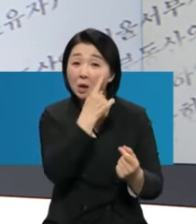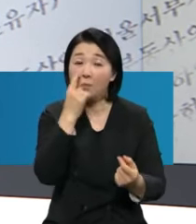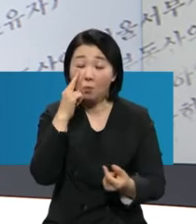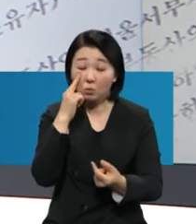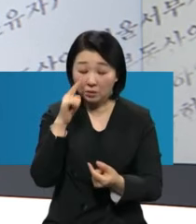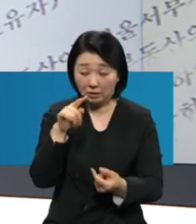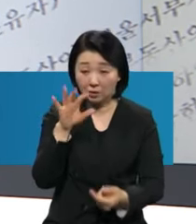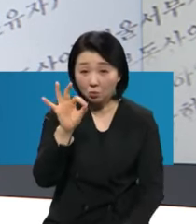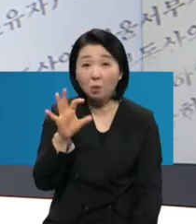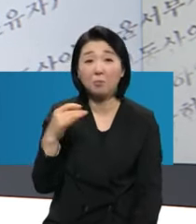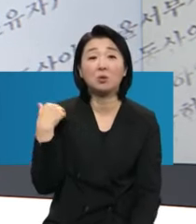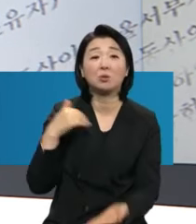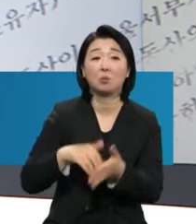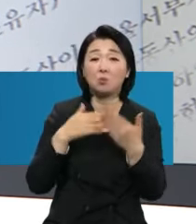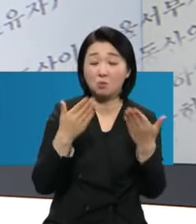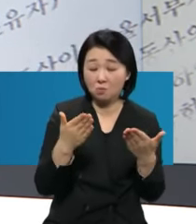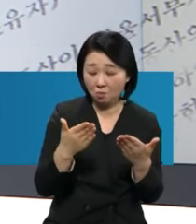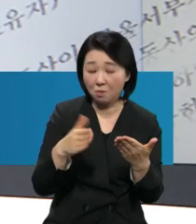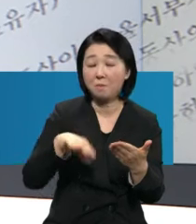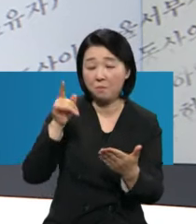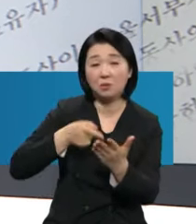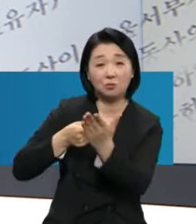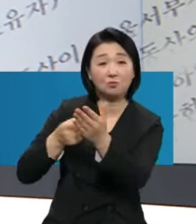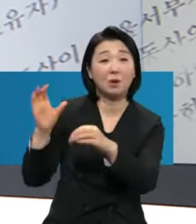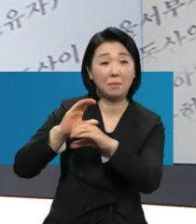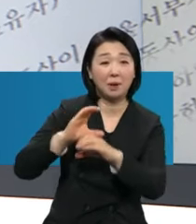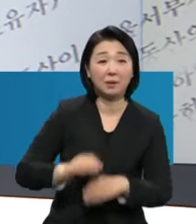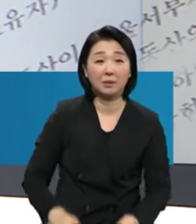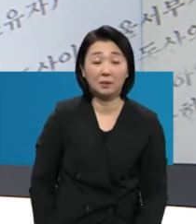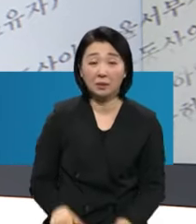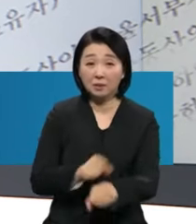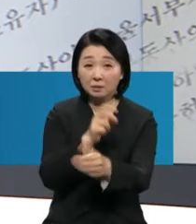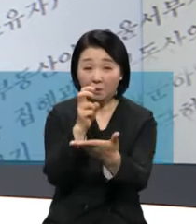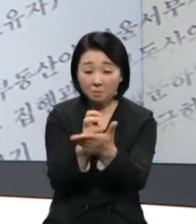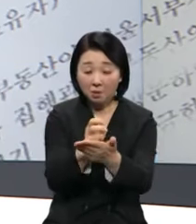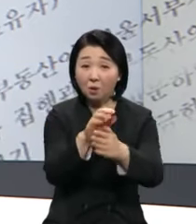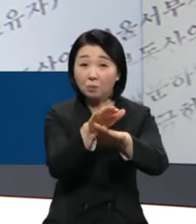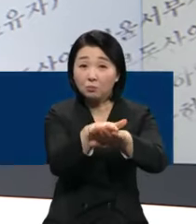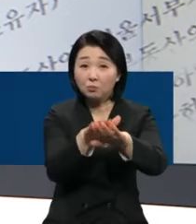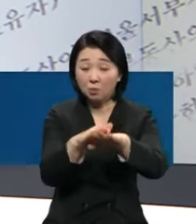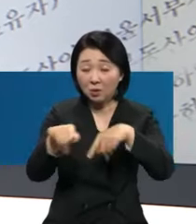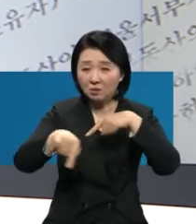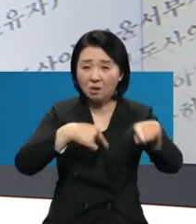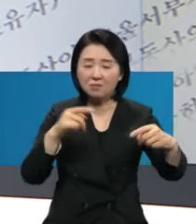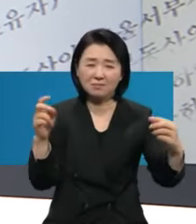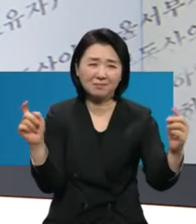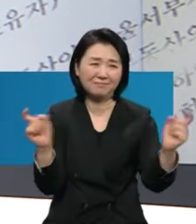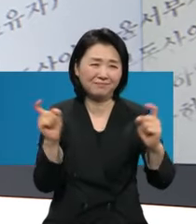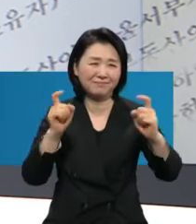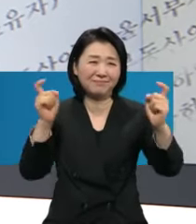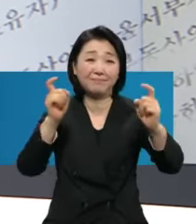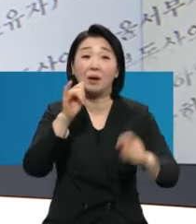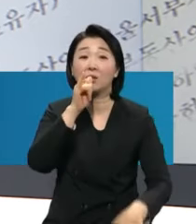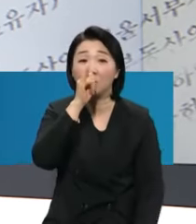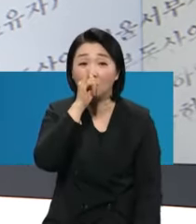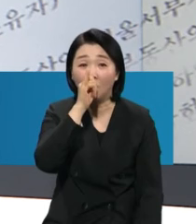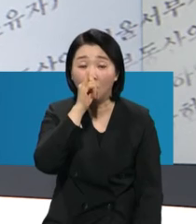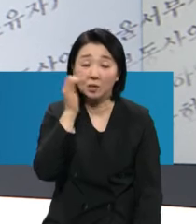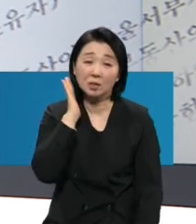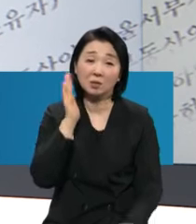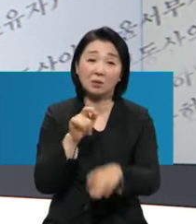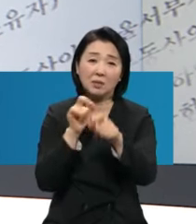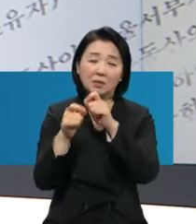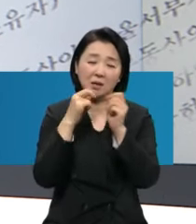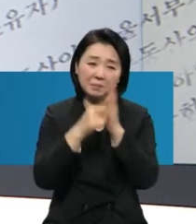보증금부터 먼저 돌려주는 대책을 추가한 겁니다. 이 특별법을 놓고 정치권 공방이 계속되는 중에도 전세사기